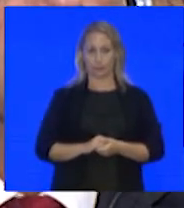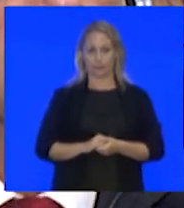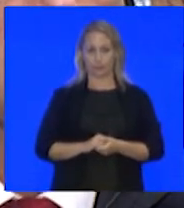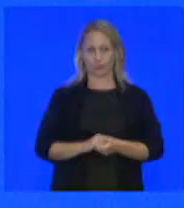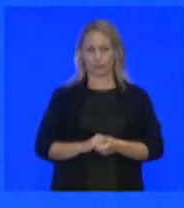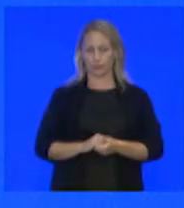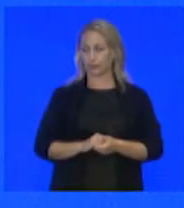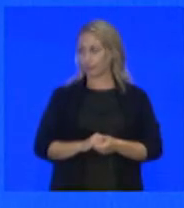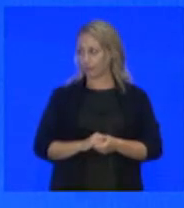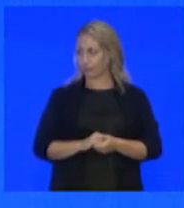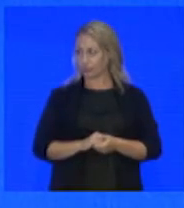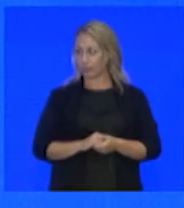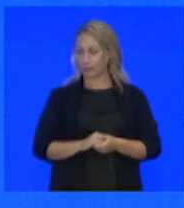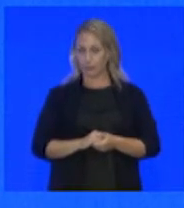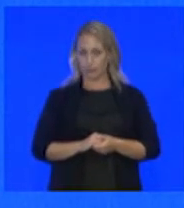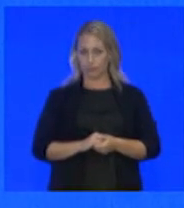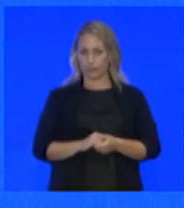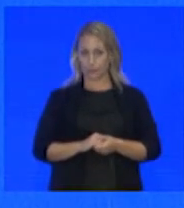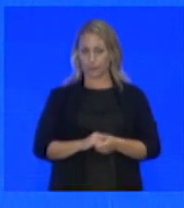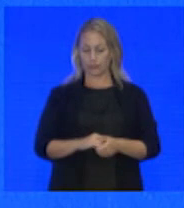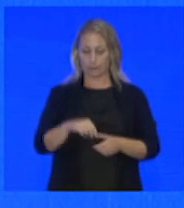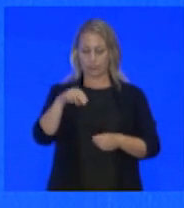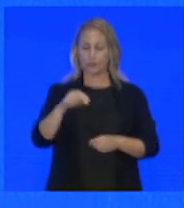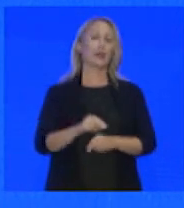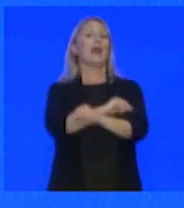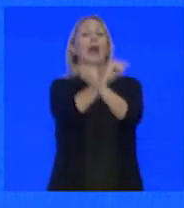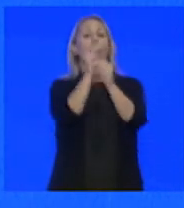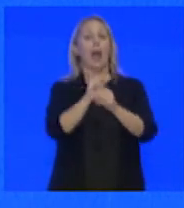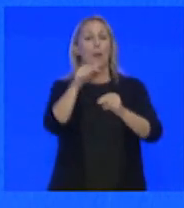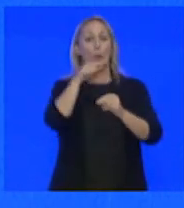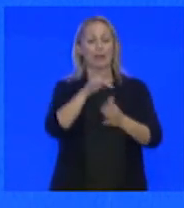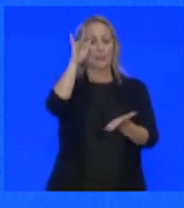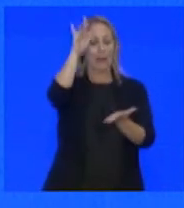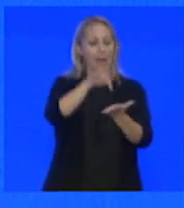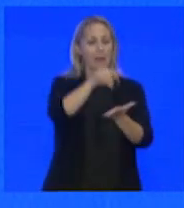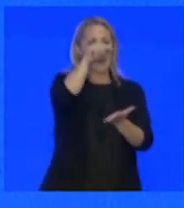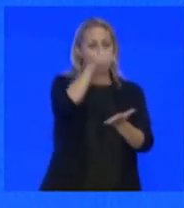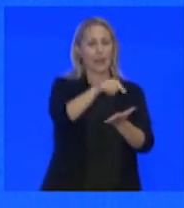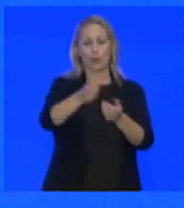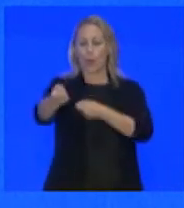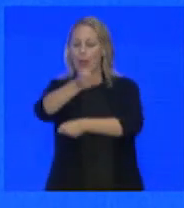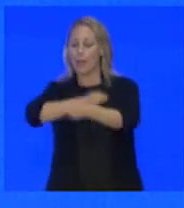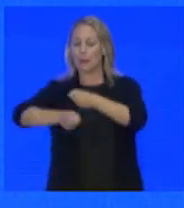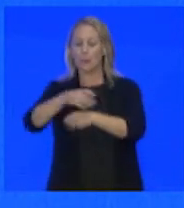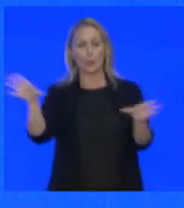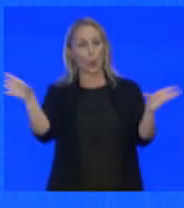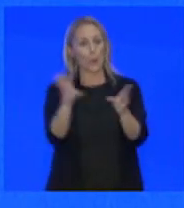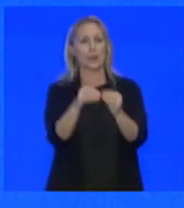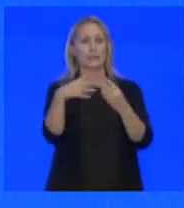Η δυτική πόλη έτσι αποκτά ένα τουριστικό και πολιτιστικό πόλο παράλληλα με τον επιχειρηματικό κόμβο της ελεύθερης